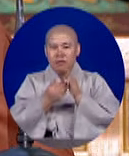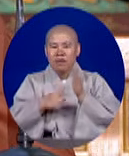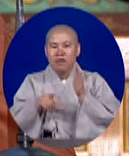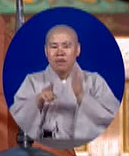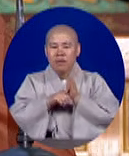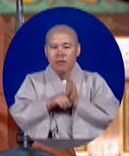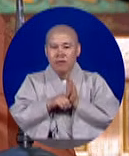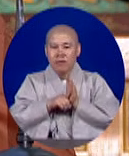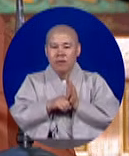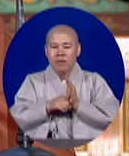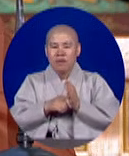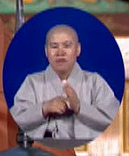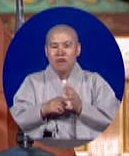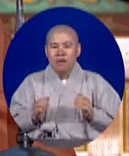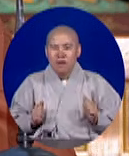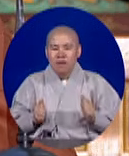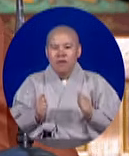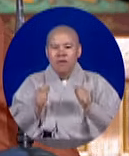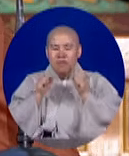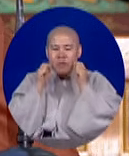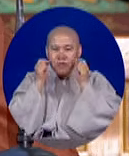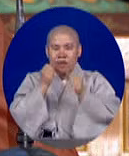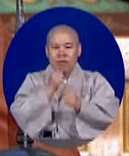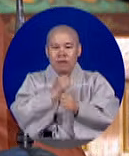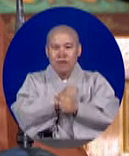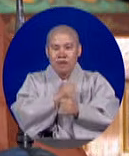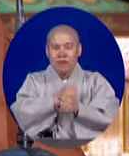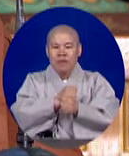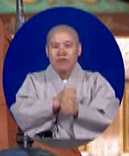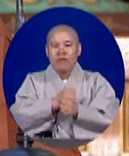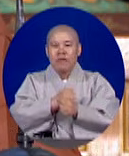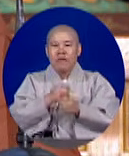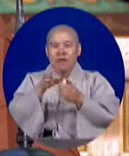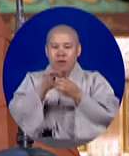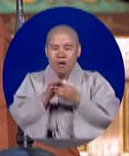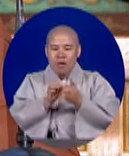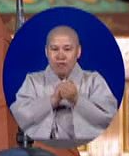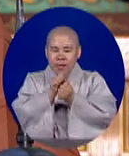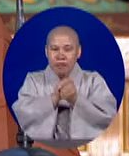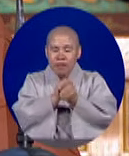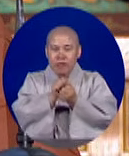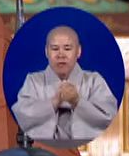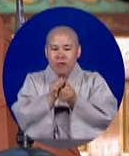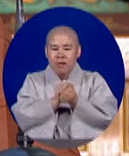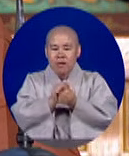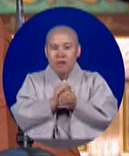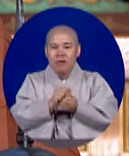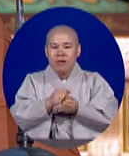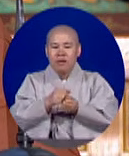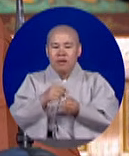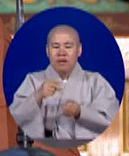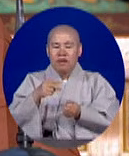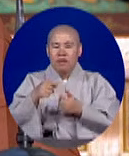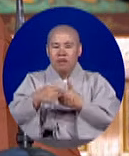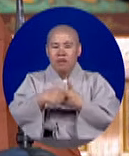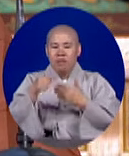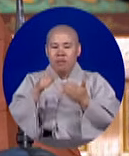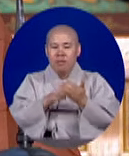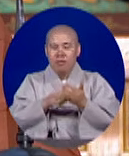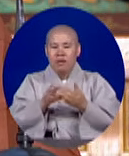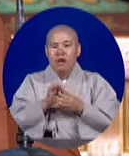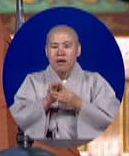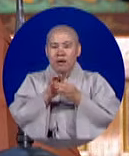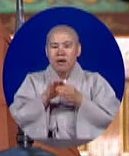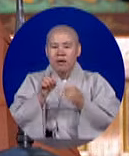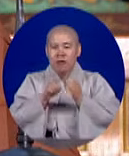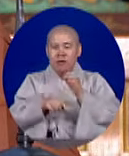다 공을 들이고 이렇게 자꾸 닦아가는 걸 그걸 신심에 의한